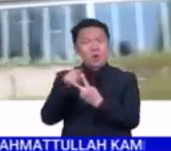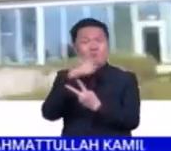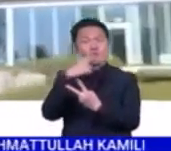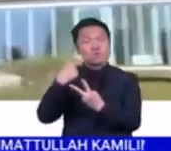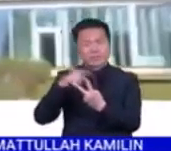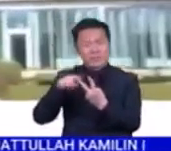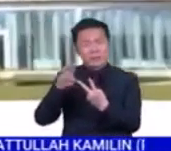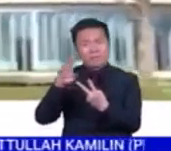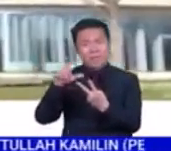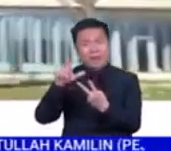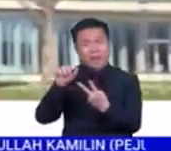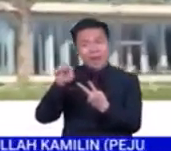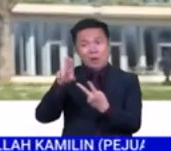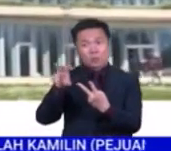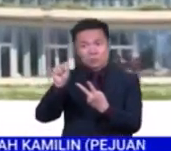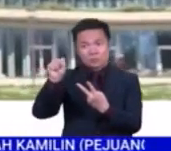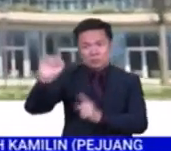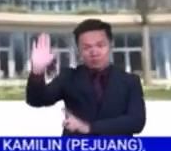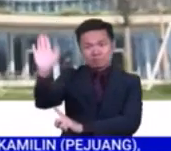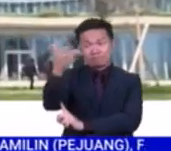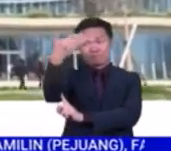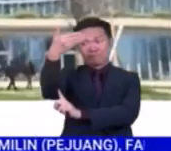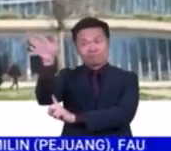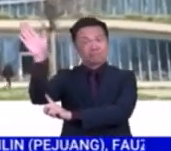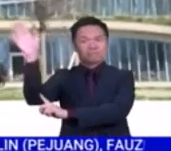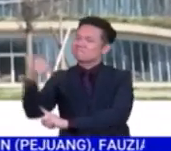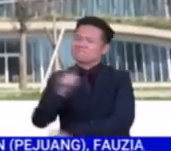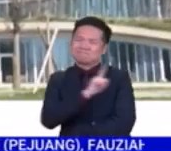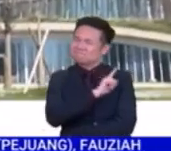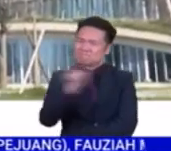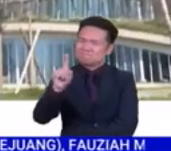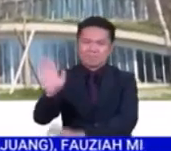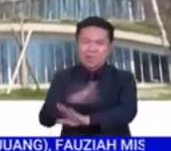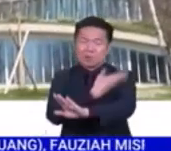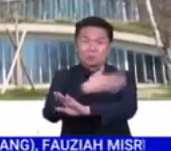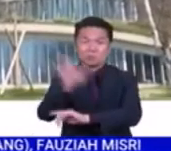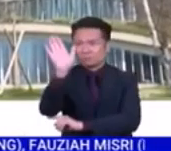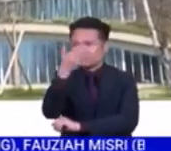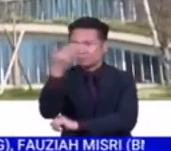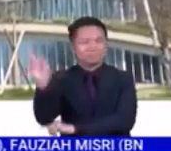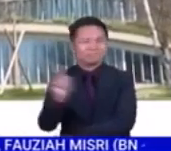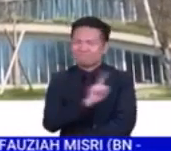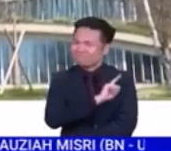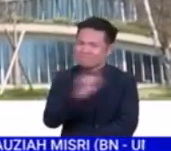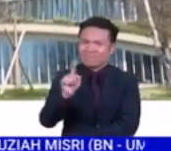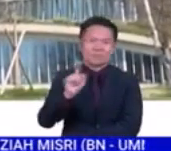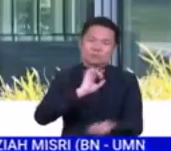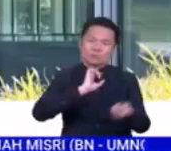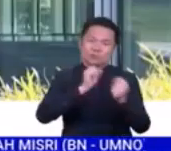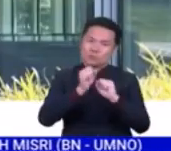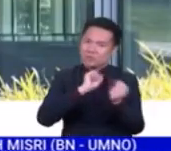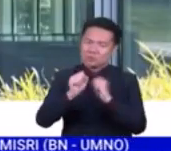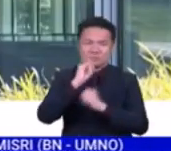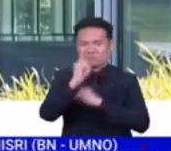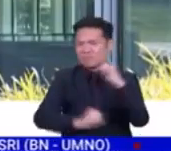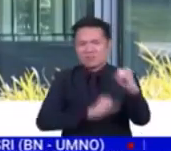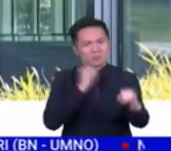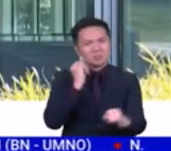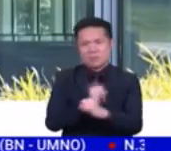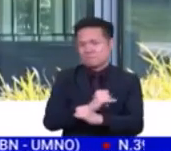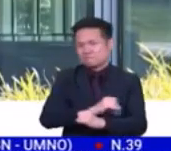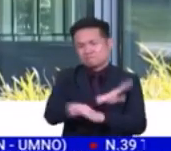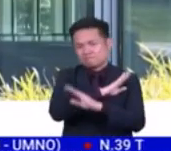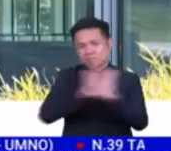dipedarkan untuk mengibarkan bendera negara mereka serta memasang lagu kebangsaan dalam mana-mana kejohanan antarabangsa